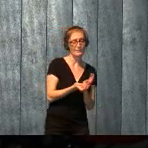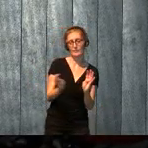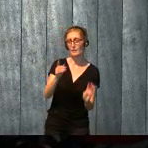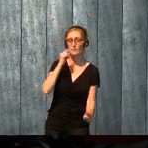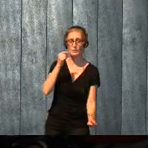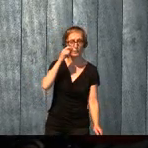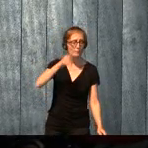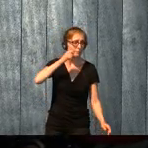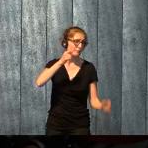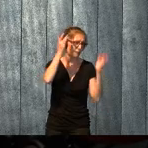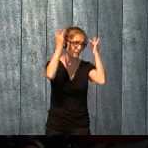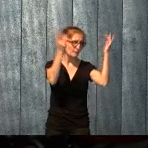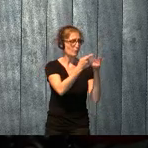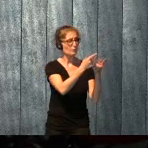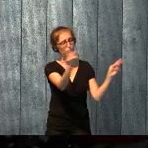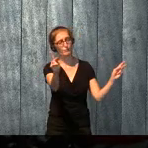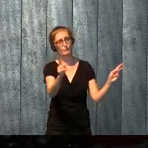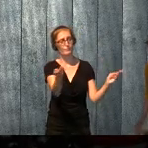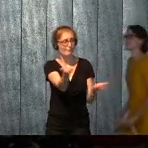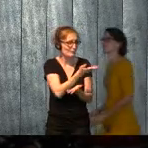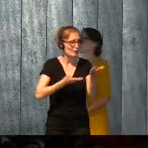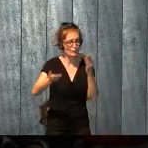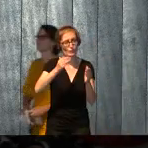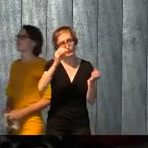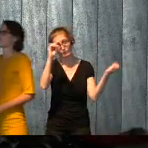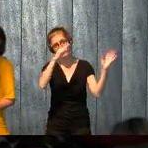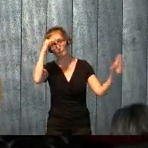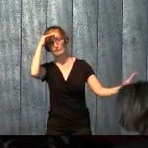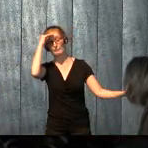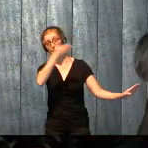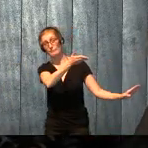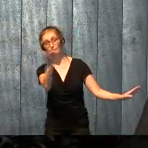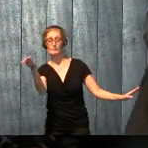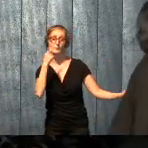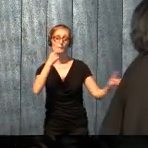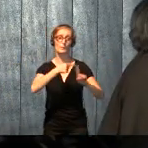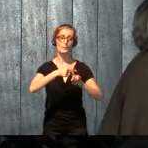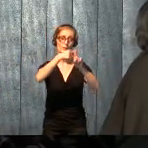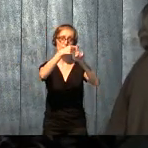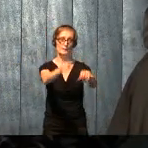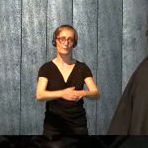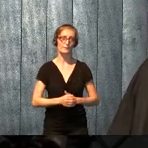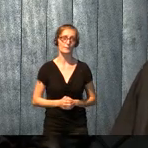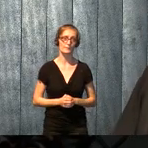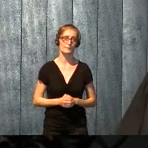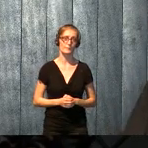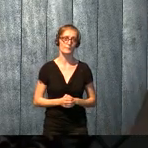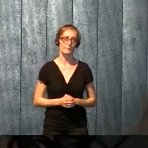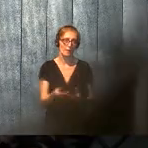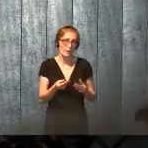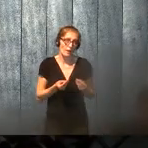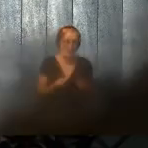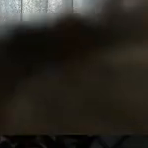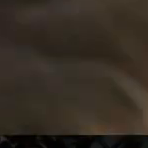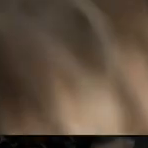votre expérience, votre témoignage, votre vision de l'avenir, qui est plutôt, en effet, optimiste et qui nous rassénère.